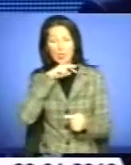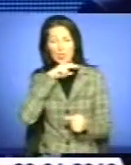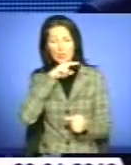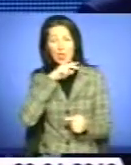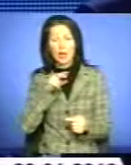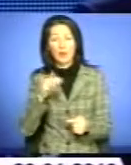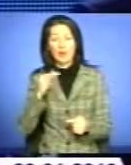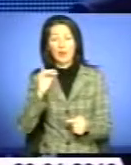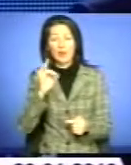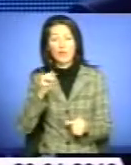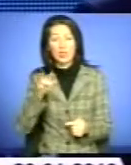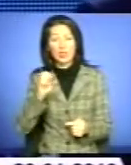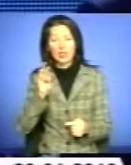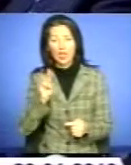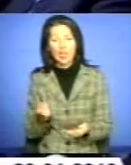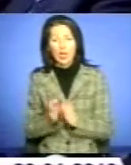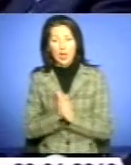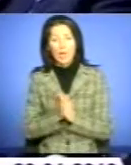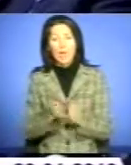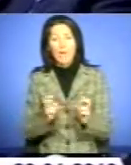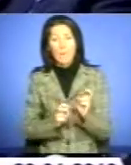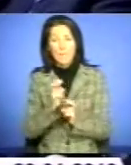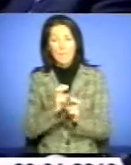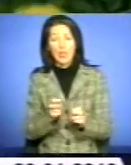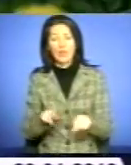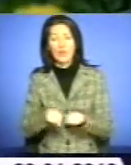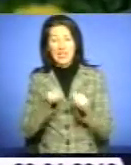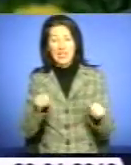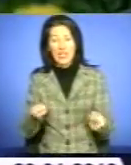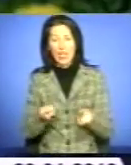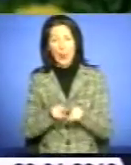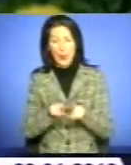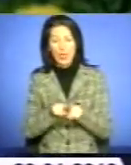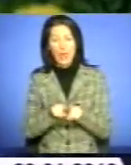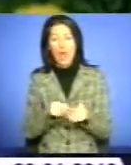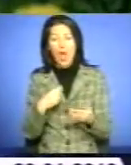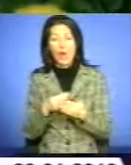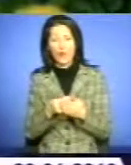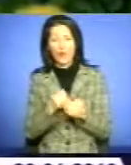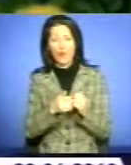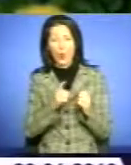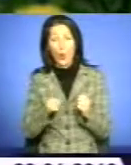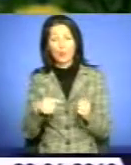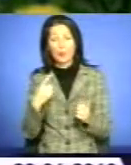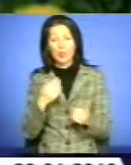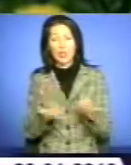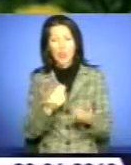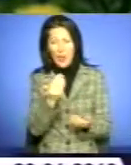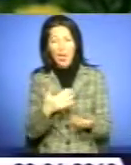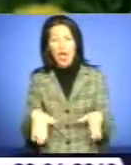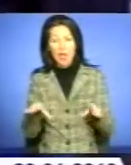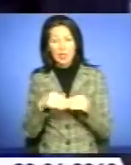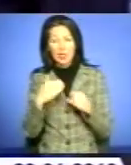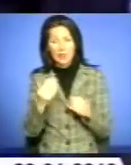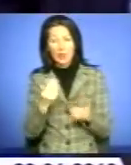закликав підприємців відкрити подібні фонди у кожній області. Якщо ми в місті з вами, хоча б там по 100 тисяч, по 20 тисяч, хто як